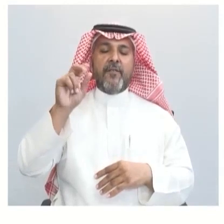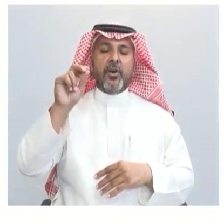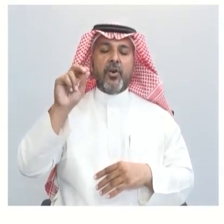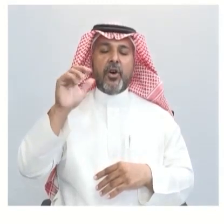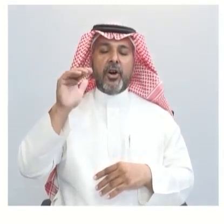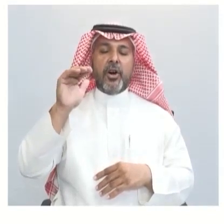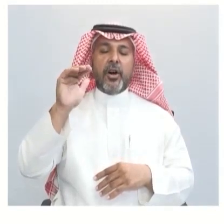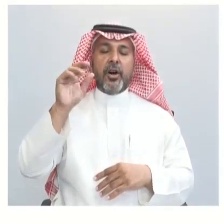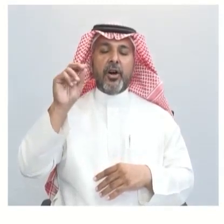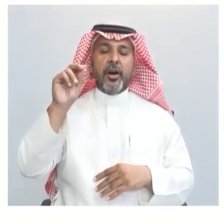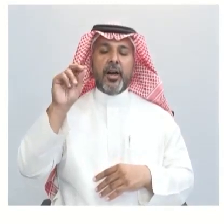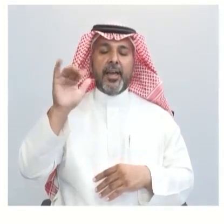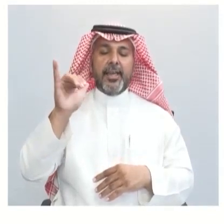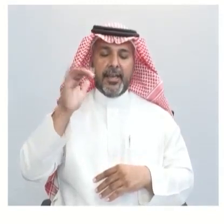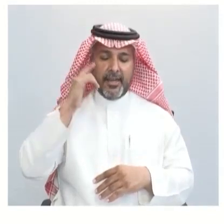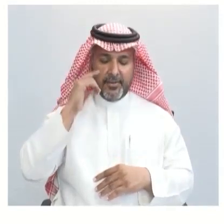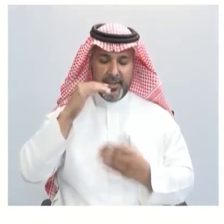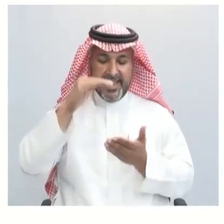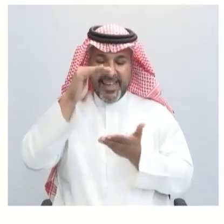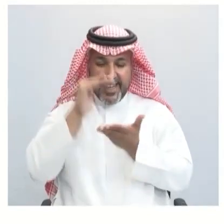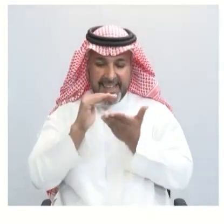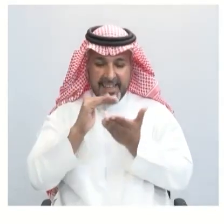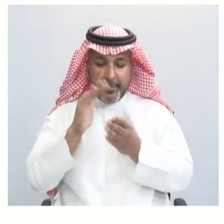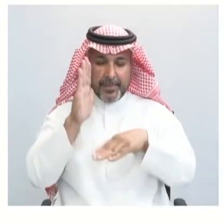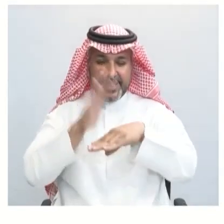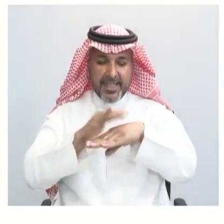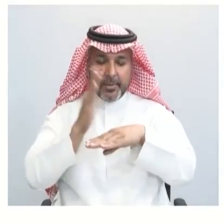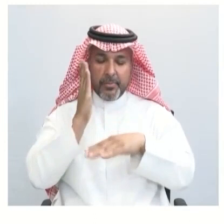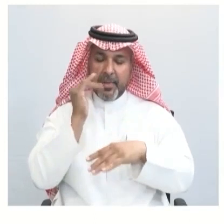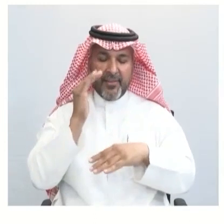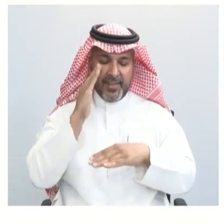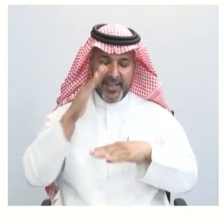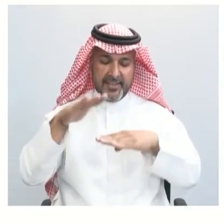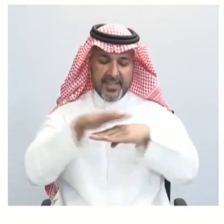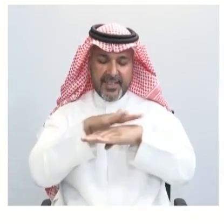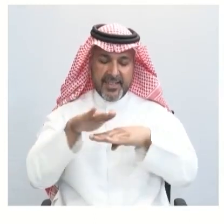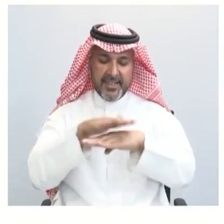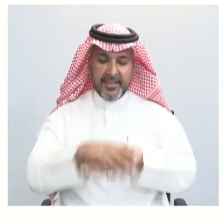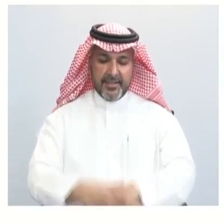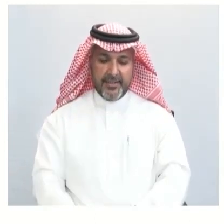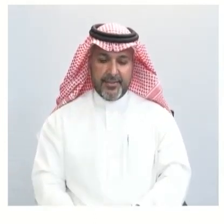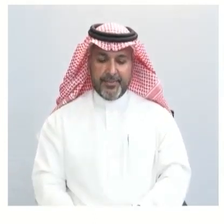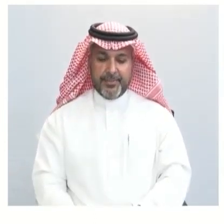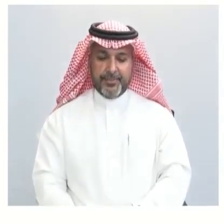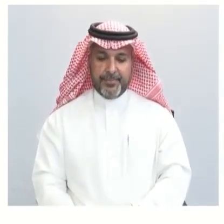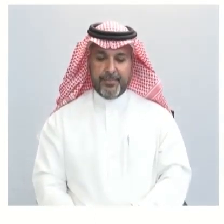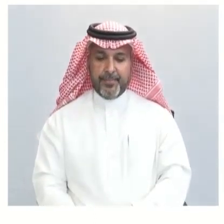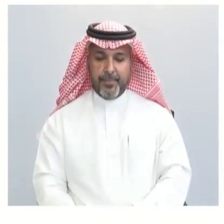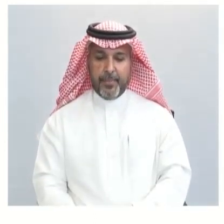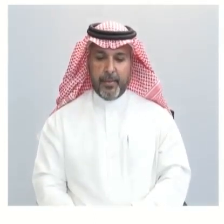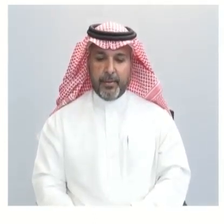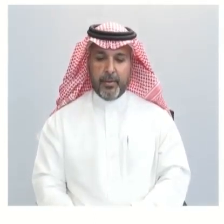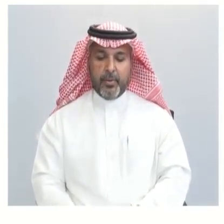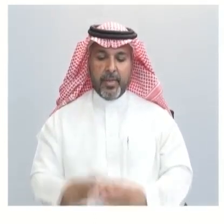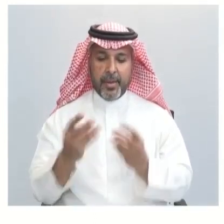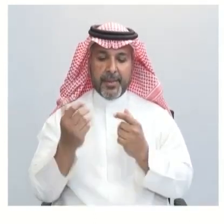تقطعه نفس الشيء ويبين طبعا طبعا هنا راح يكون عند اين عند واي تساوي س عند